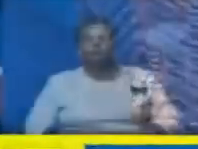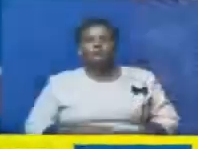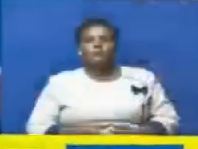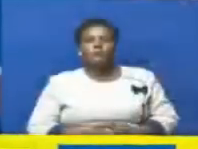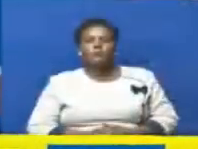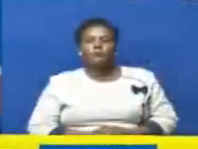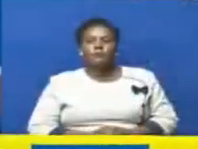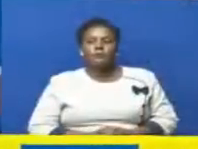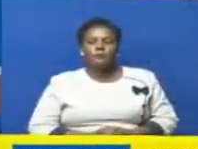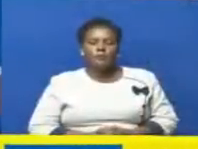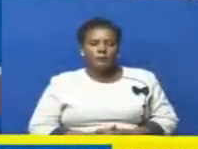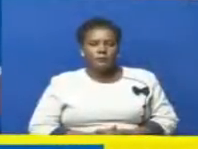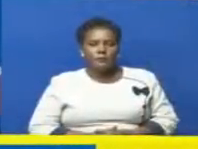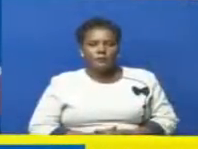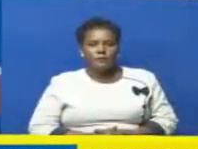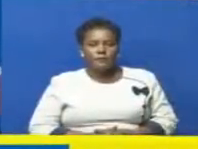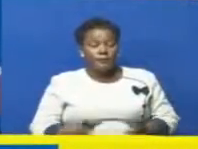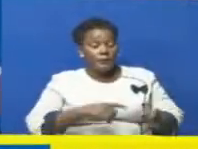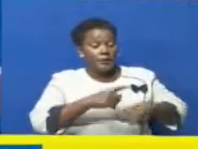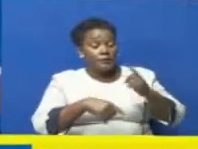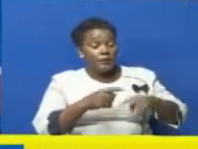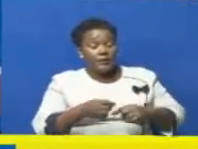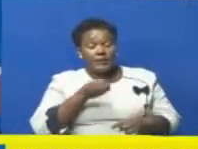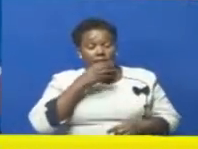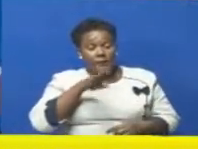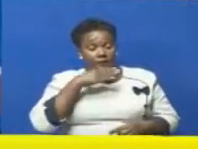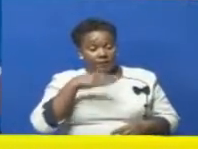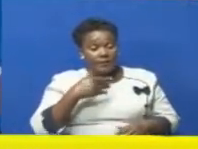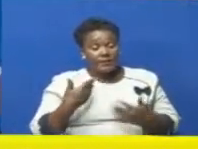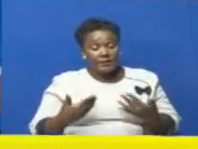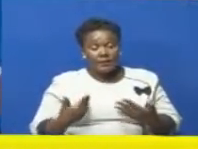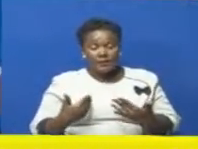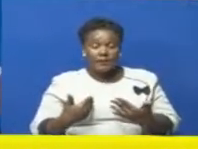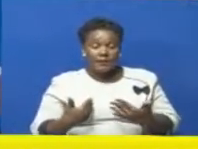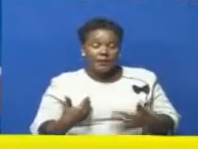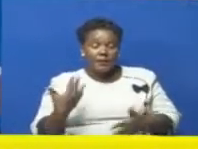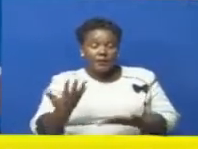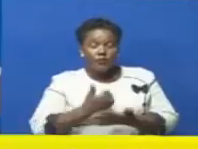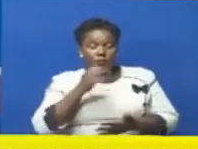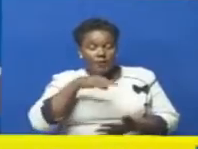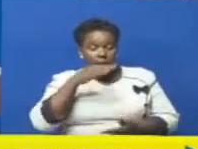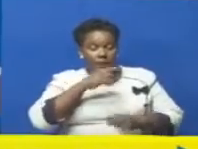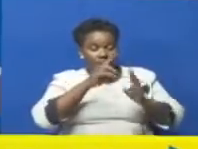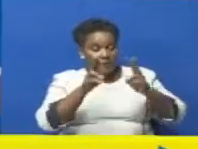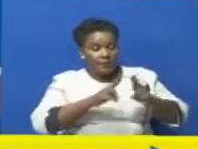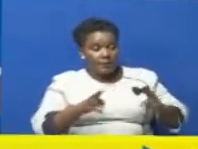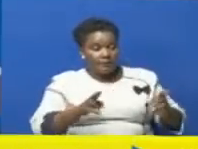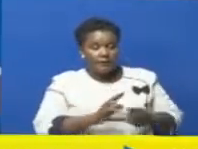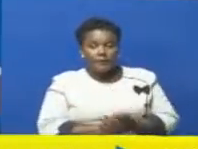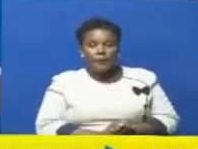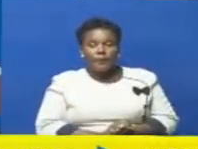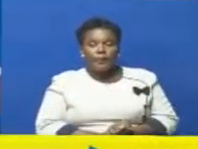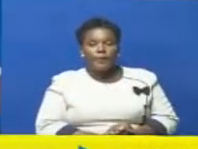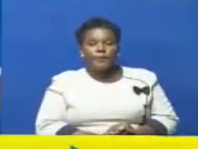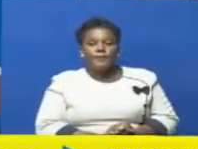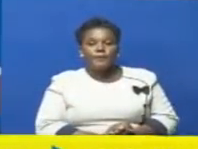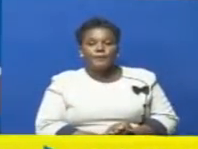Na sasa mtazamaji, tusonge mbele na taarifa, na sasa ni habari za mataifa mbalimbali na Dominic